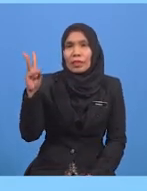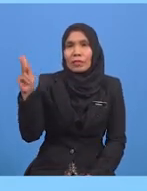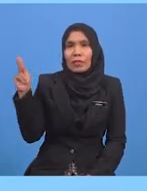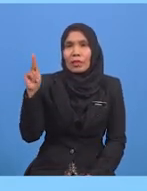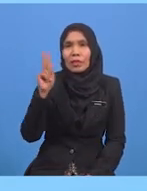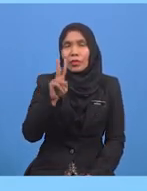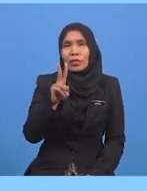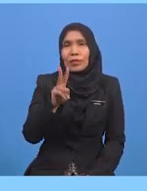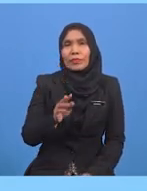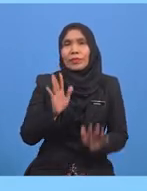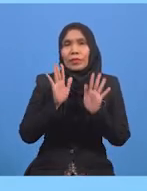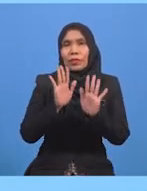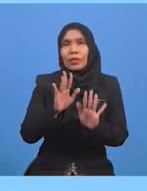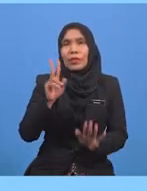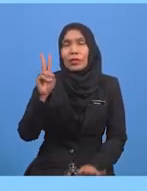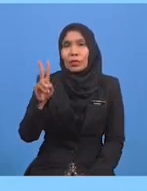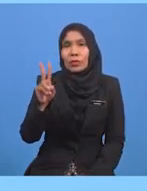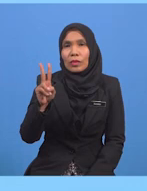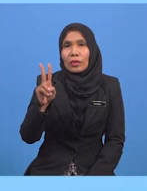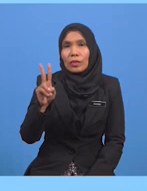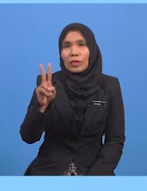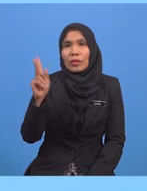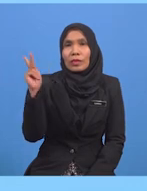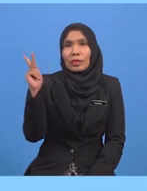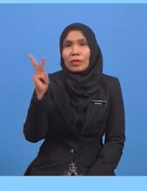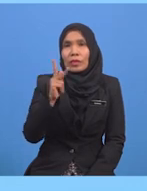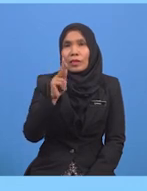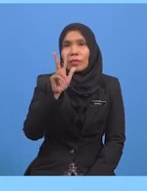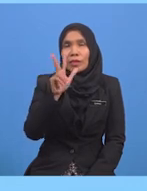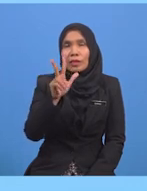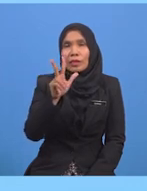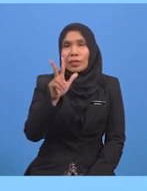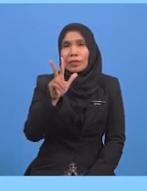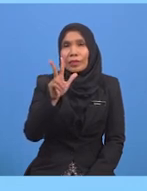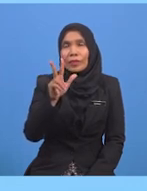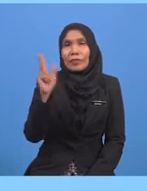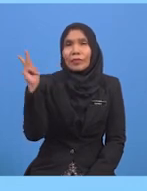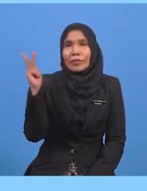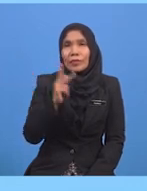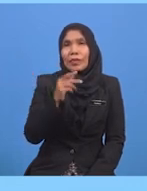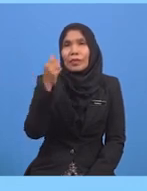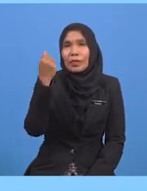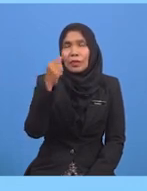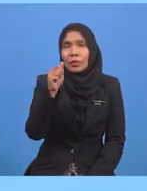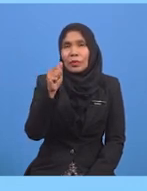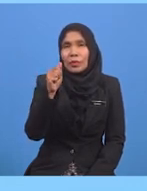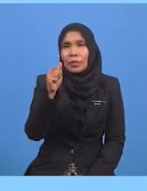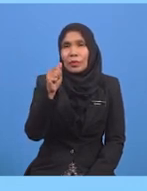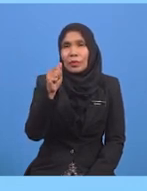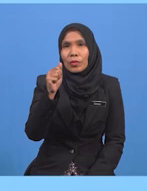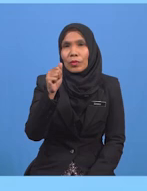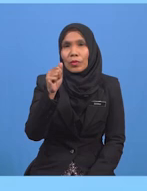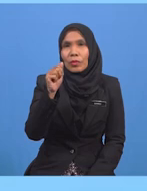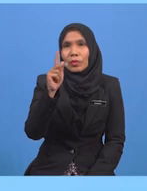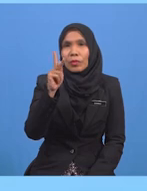tambah 6 kuasa 2 tolak 2 didarabkan dengan 3 didarabkan